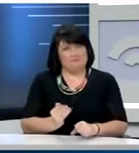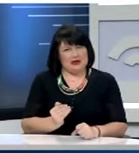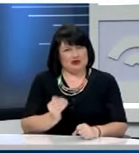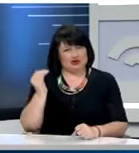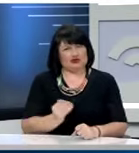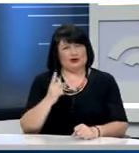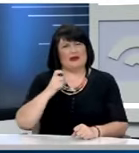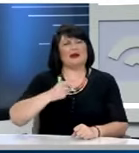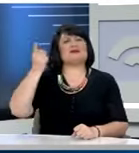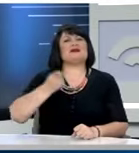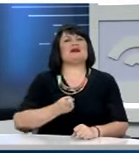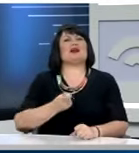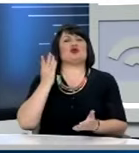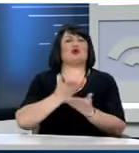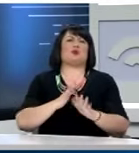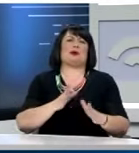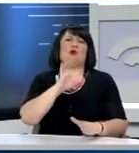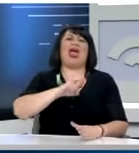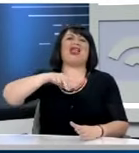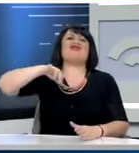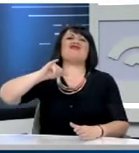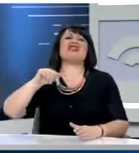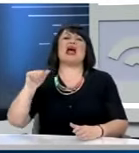μείωση 10% μεσοσταθμικά του έμφυα,